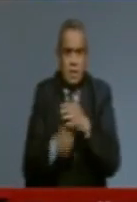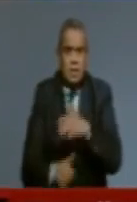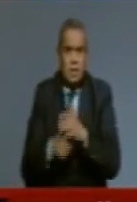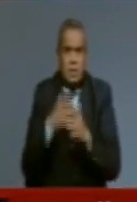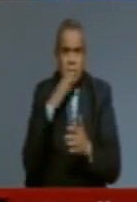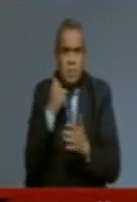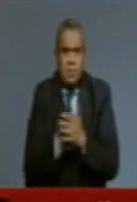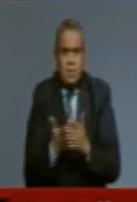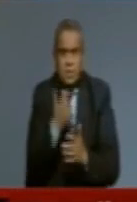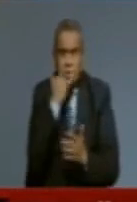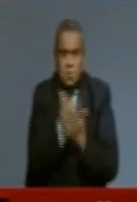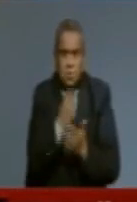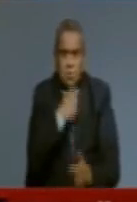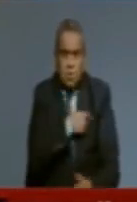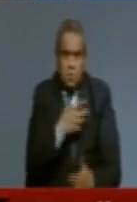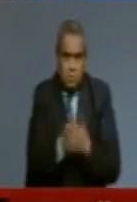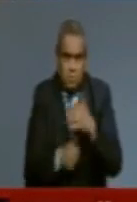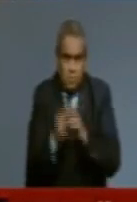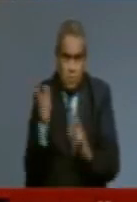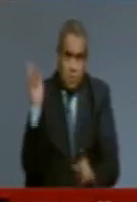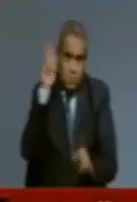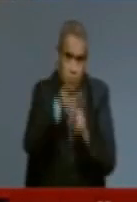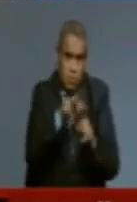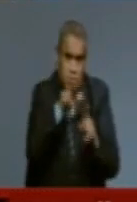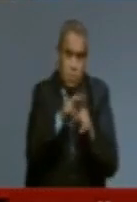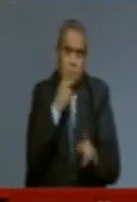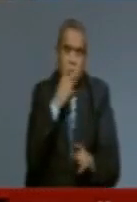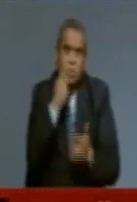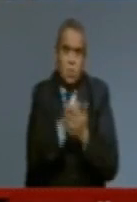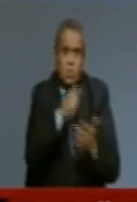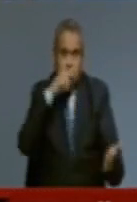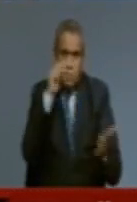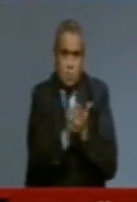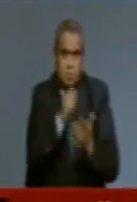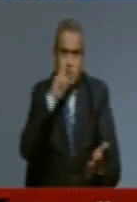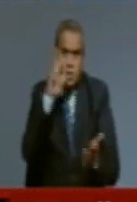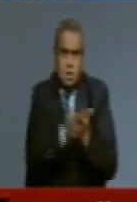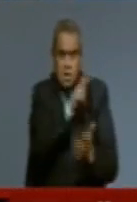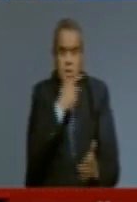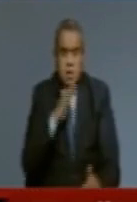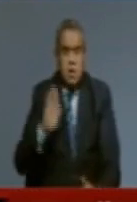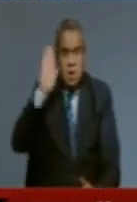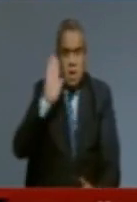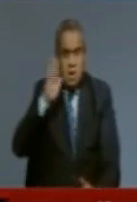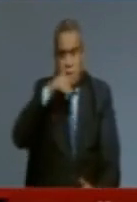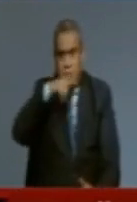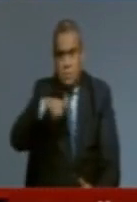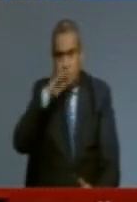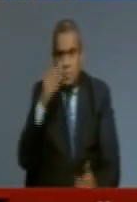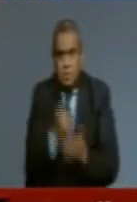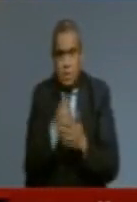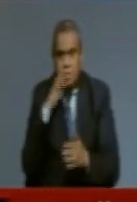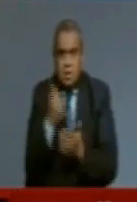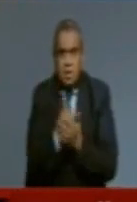فيودور وبضغوط خارجية قرر الاعتراف بمؤسسة